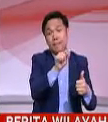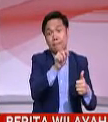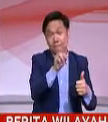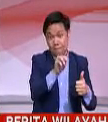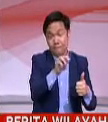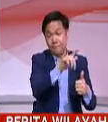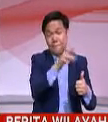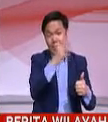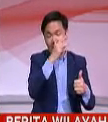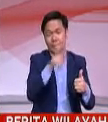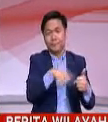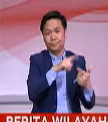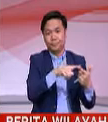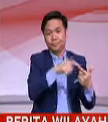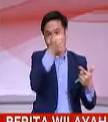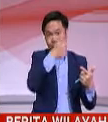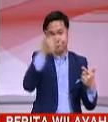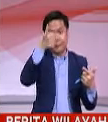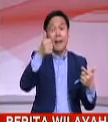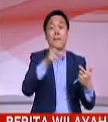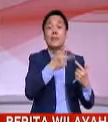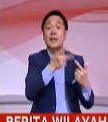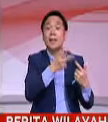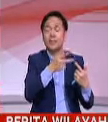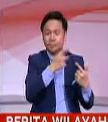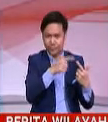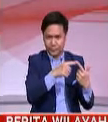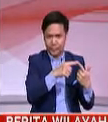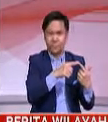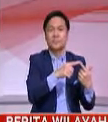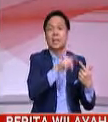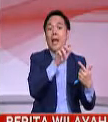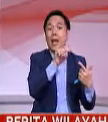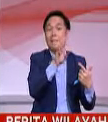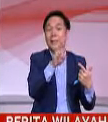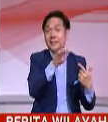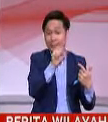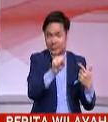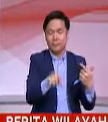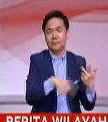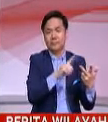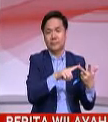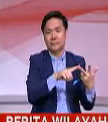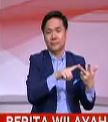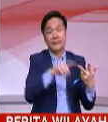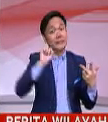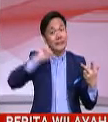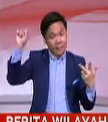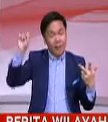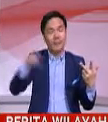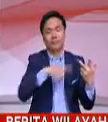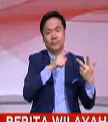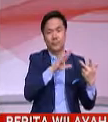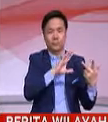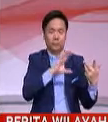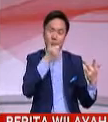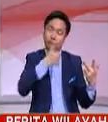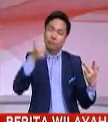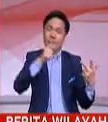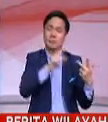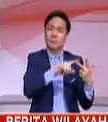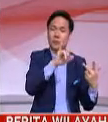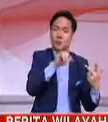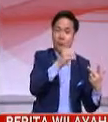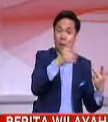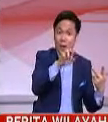yang dipertua Negeri Pulau Pinang ton dokter Abdurrahman Abbas yang dipertuan negeri Sabah 7 harap mahrudin